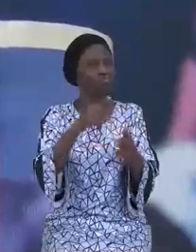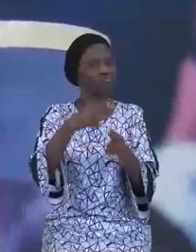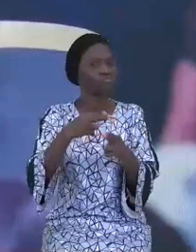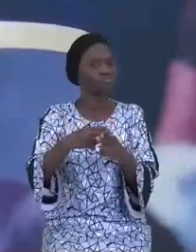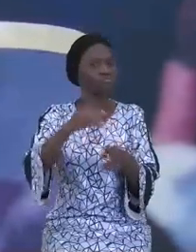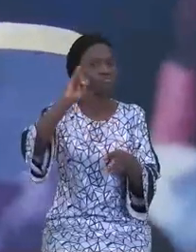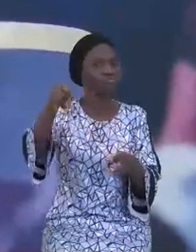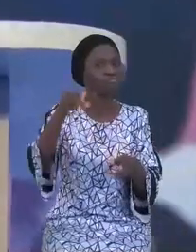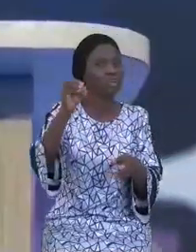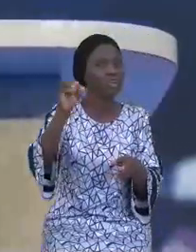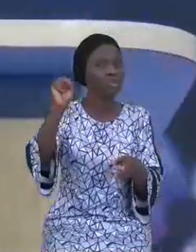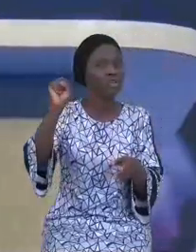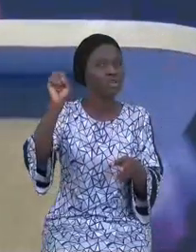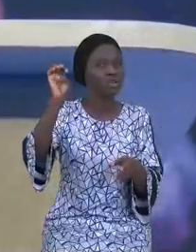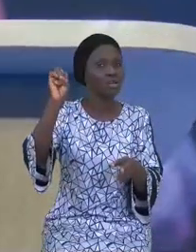Son nom est Joseph.